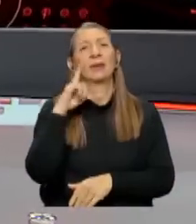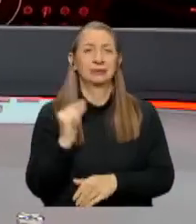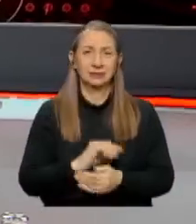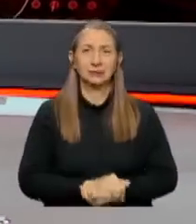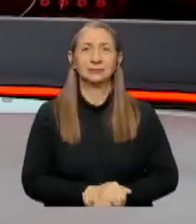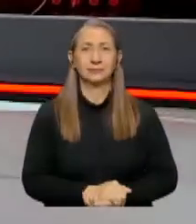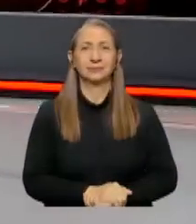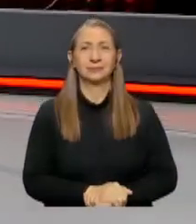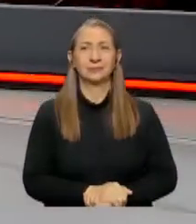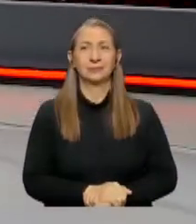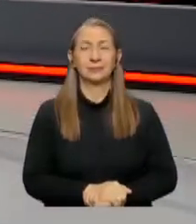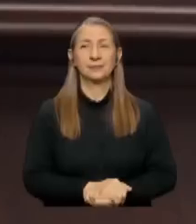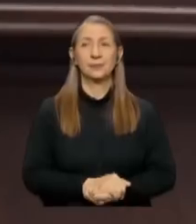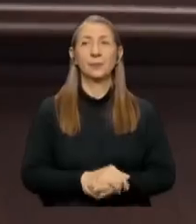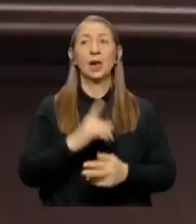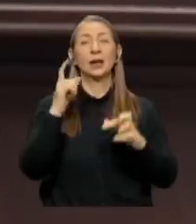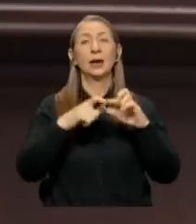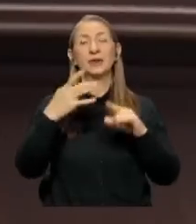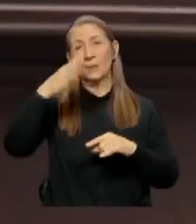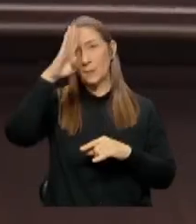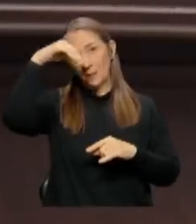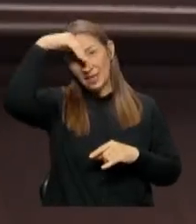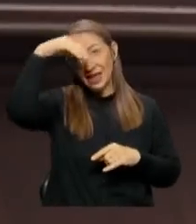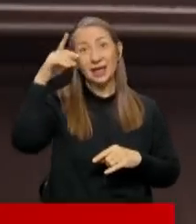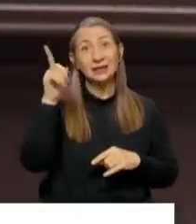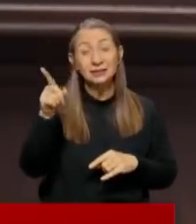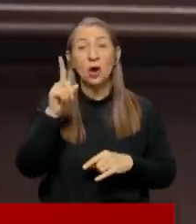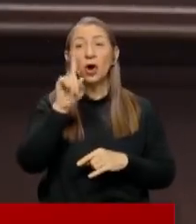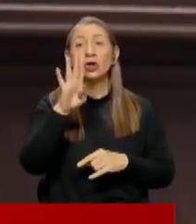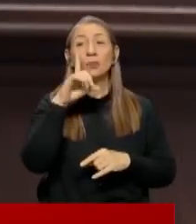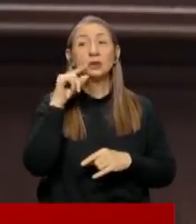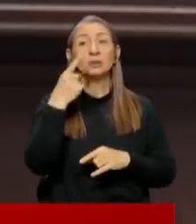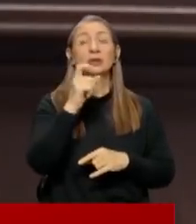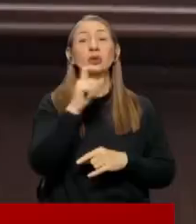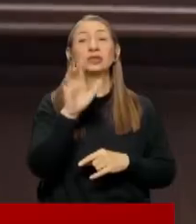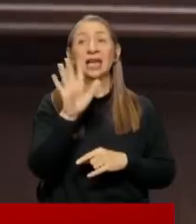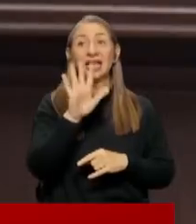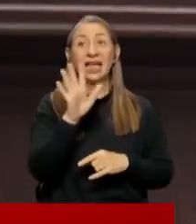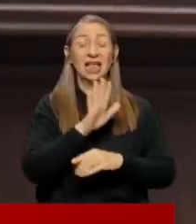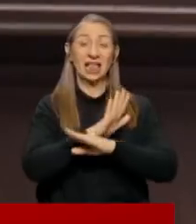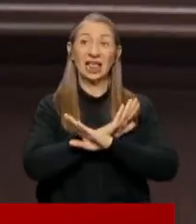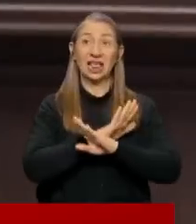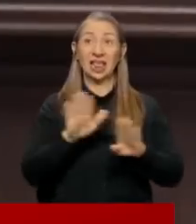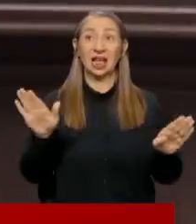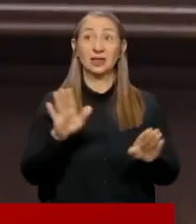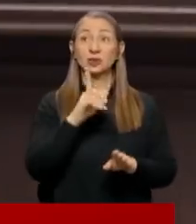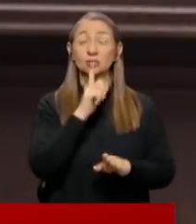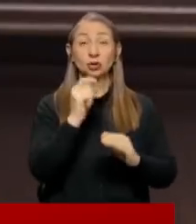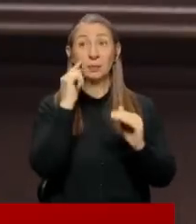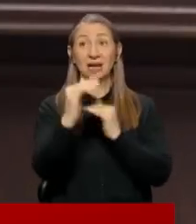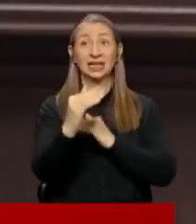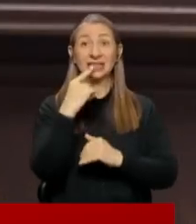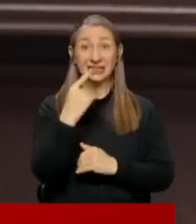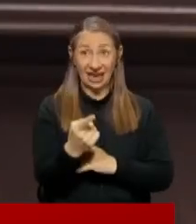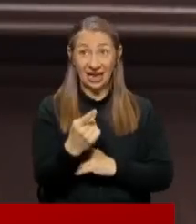Mayıs'ta. Rahmetli Menderes, 14 Mayıs 1950'de yeter söz